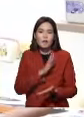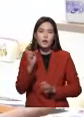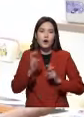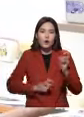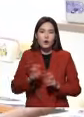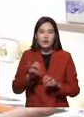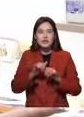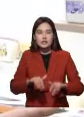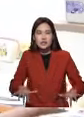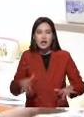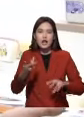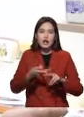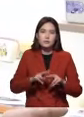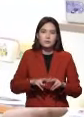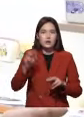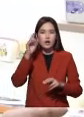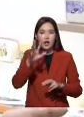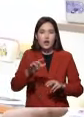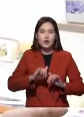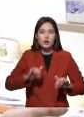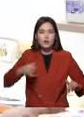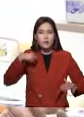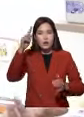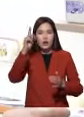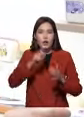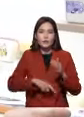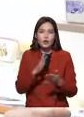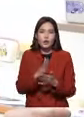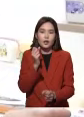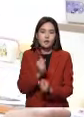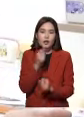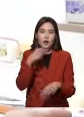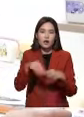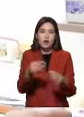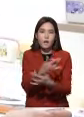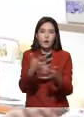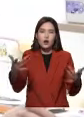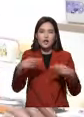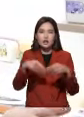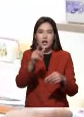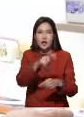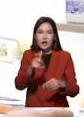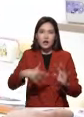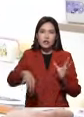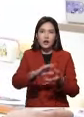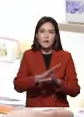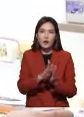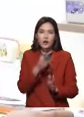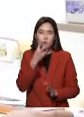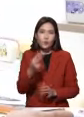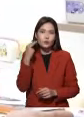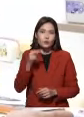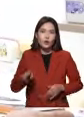Өнімдеріміздің таралуын, сатылуын едәуір арттыруға үміттенеміз. Жасаған тауарларымыздың әртүрлі елдің адамдары барынша көріп, сапаның